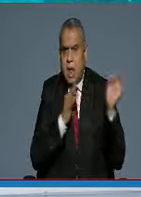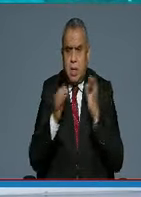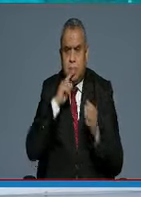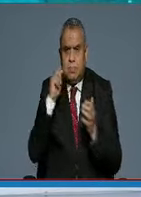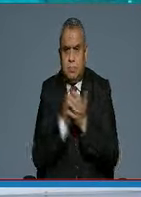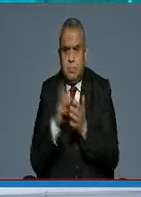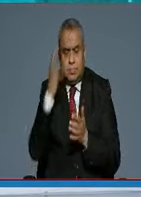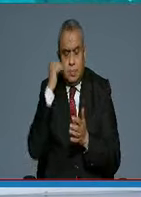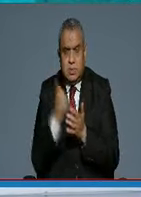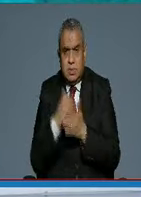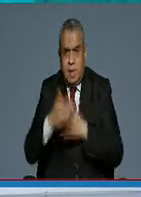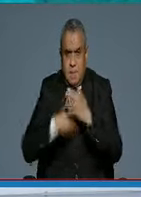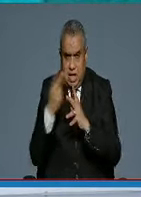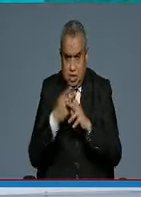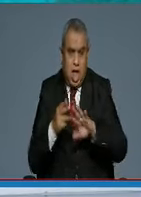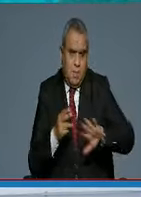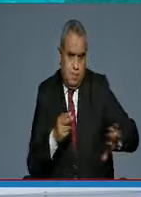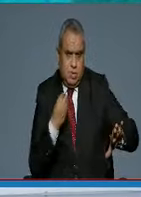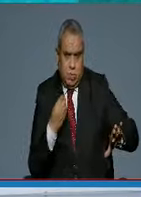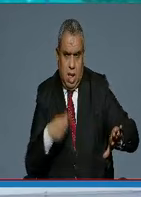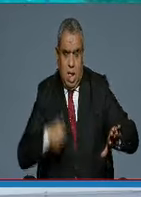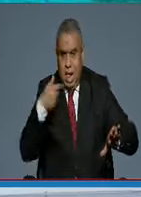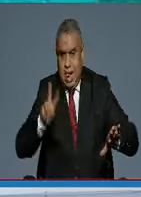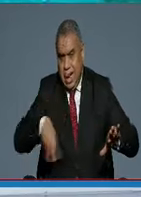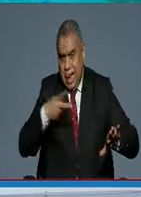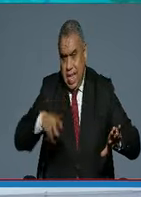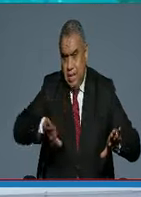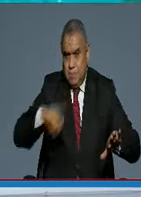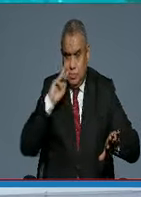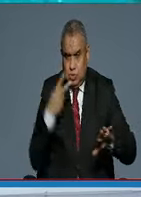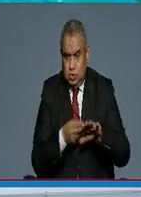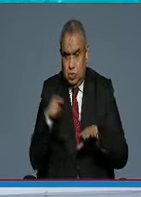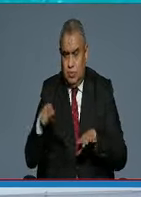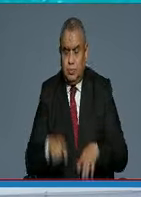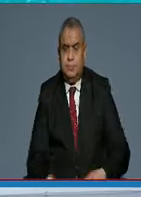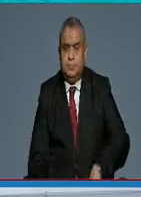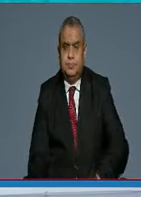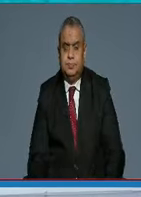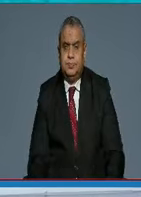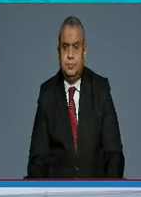وهاجي على الجمهور بعد لحظات بس انا